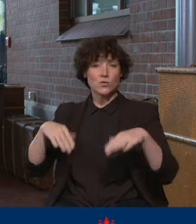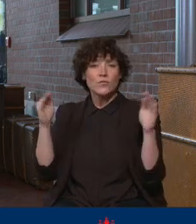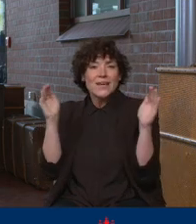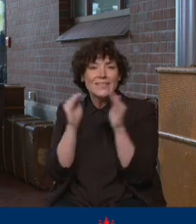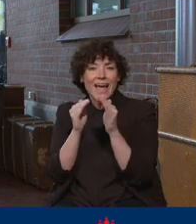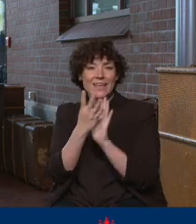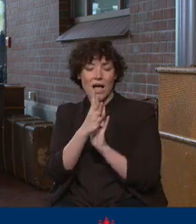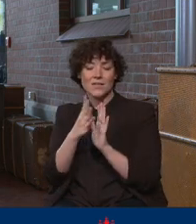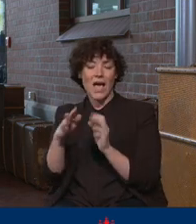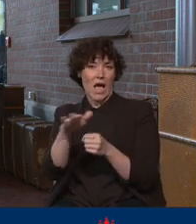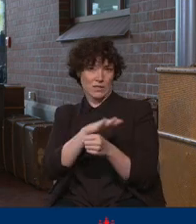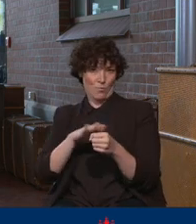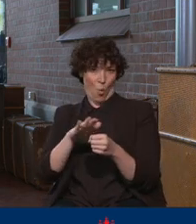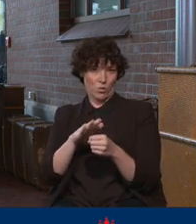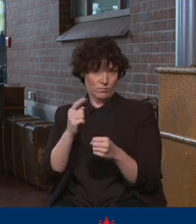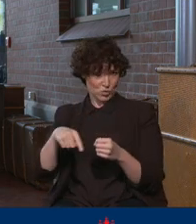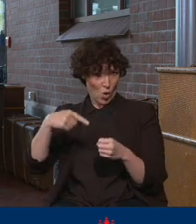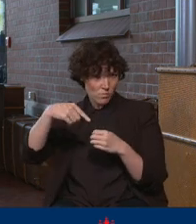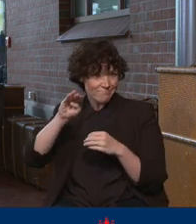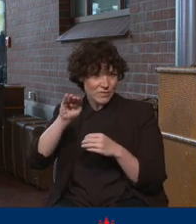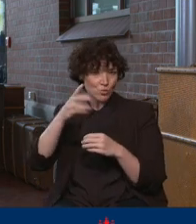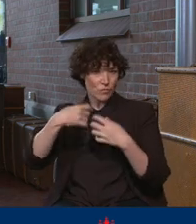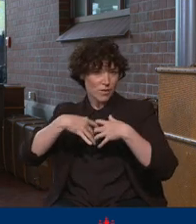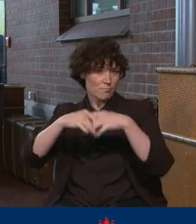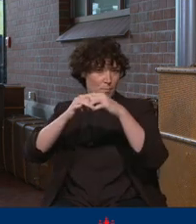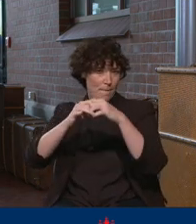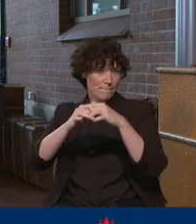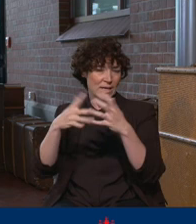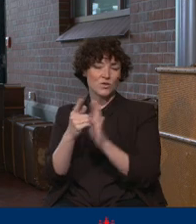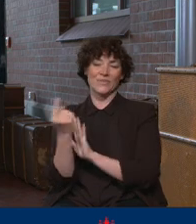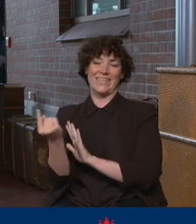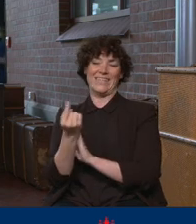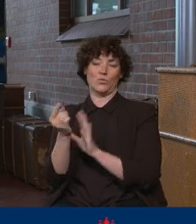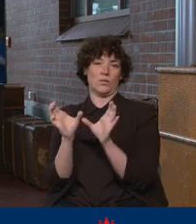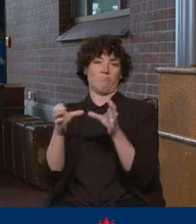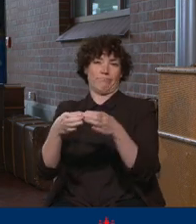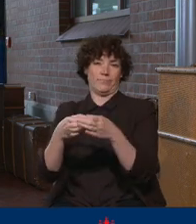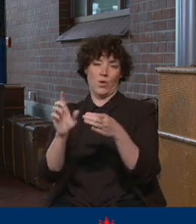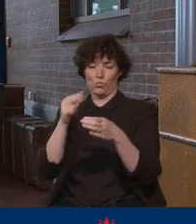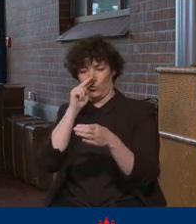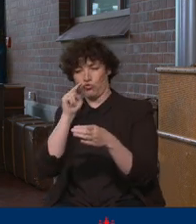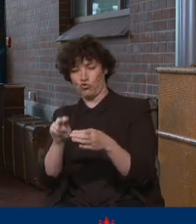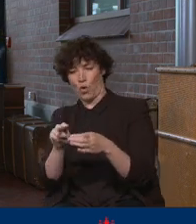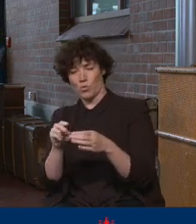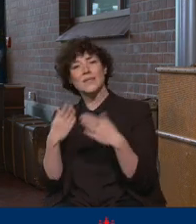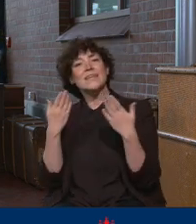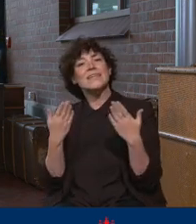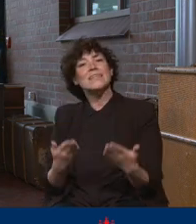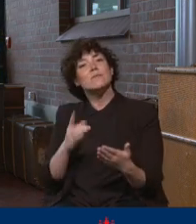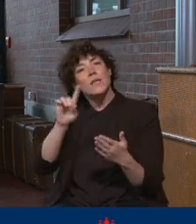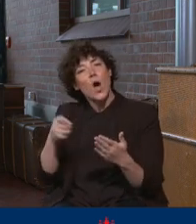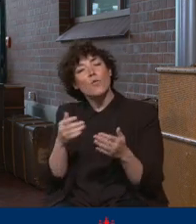entstehen soll also eine ziemlich isolierte lage und mit der muss man sich beschäftigen dann gibt es unter denkmalschutz stehende kleinode